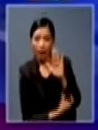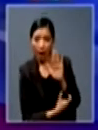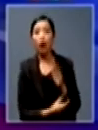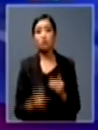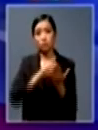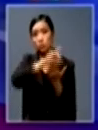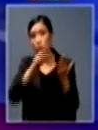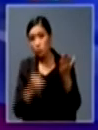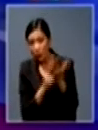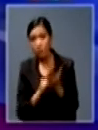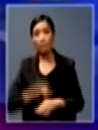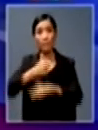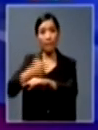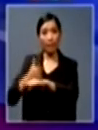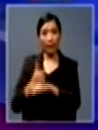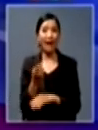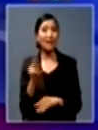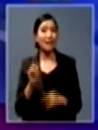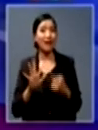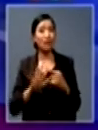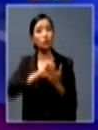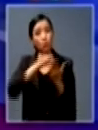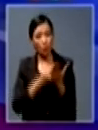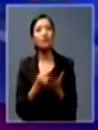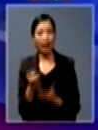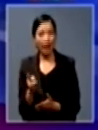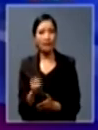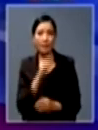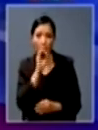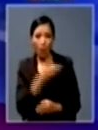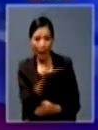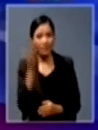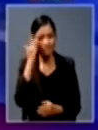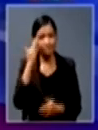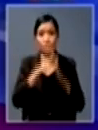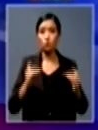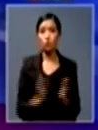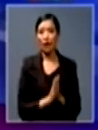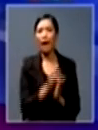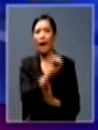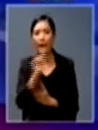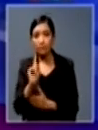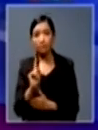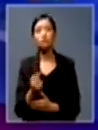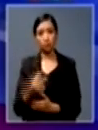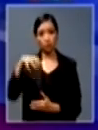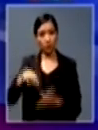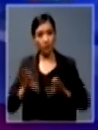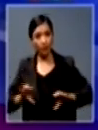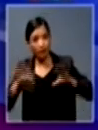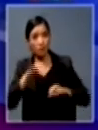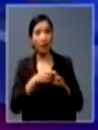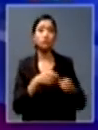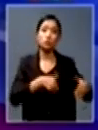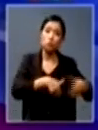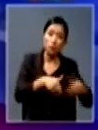นะครับจะกำหนดว่าวัดไหนที่จะเป็นโครงการแต่ทั้งหลายทั้งปวงเนี่ยเพื่อให้ ข้าราชการทั้งหลายหรือว่าหน่วยงานภาครัฐเนี่ยนะครับได้ศึกษ